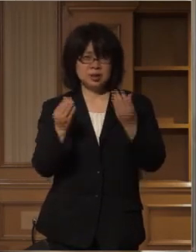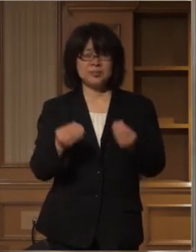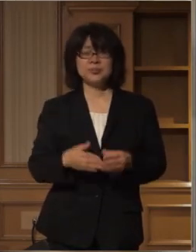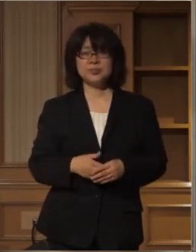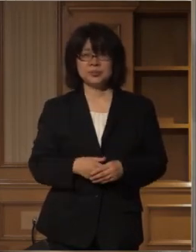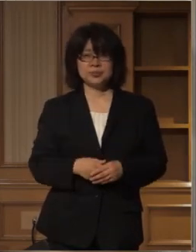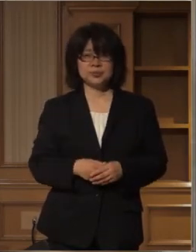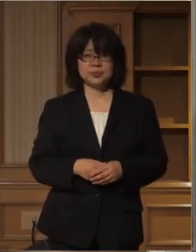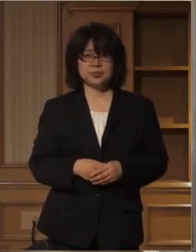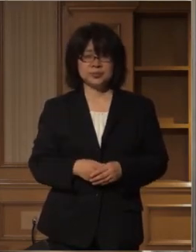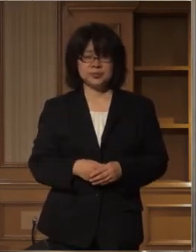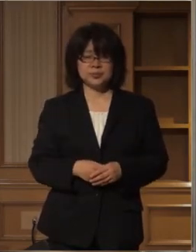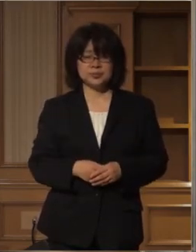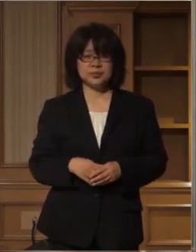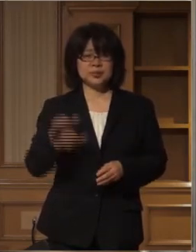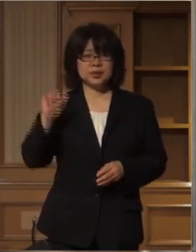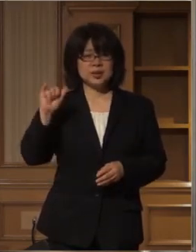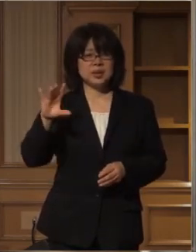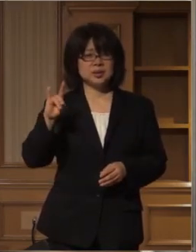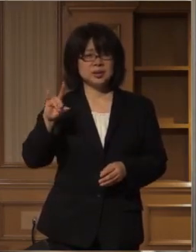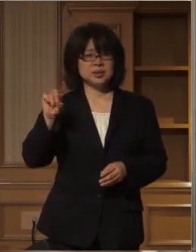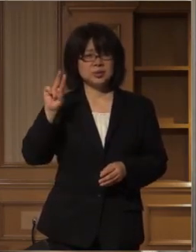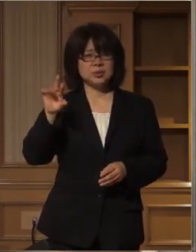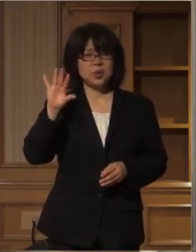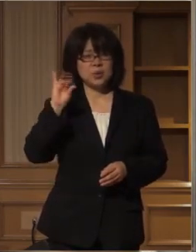最初は本当にこう、